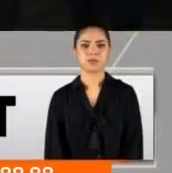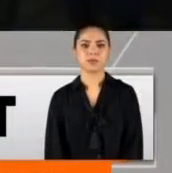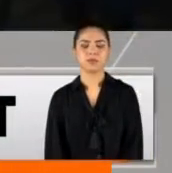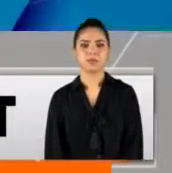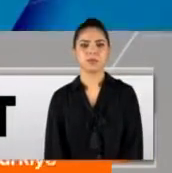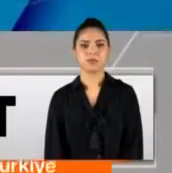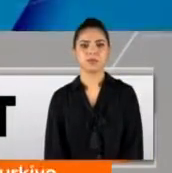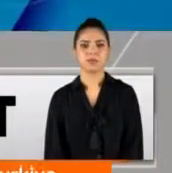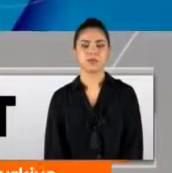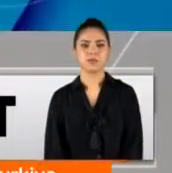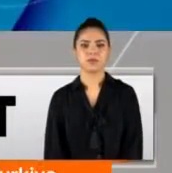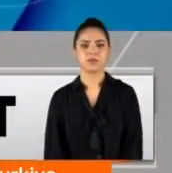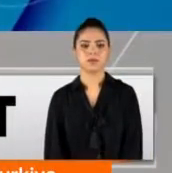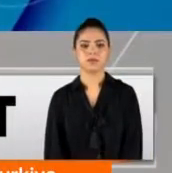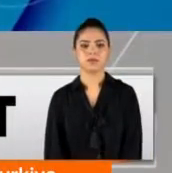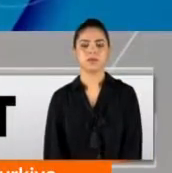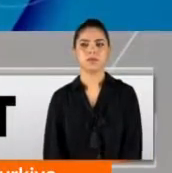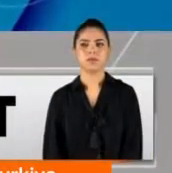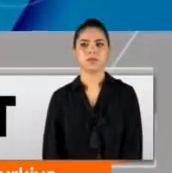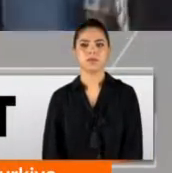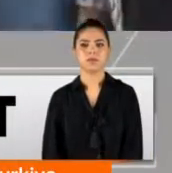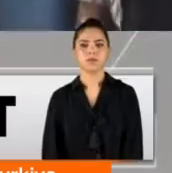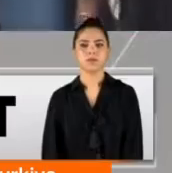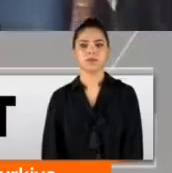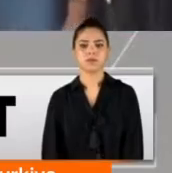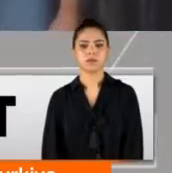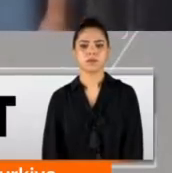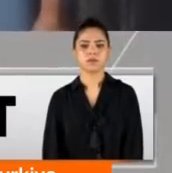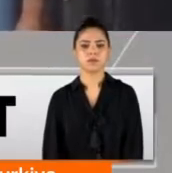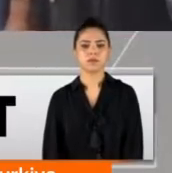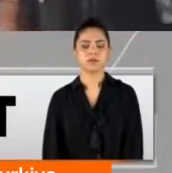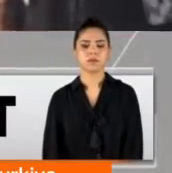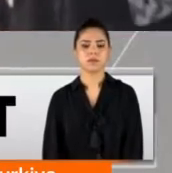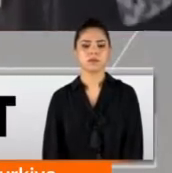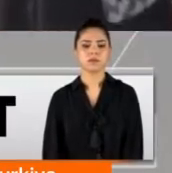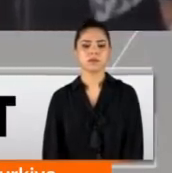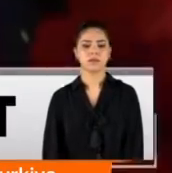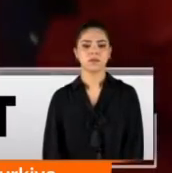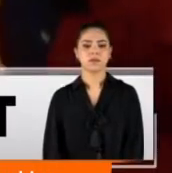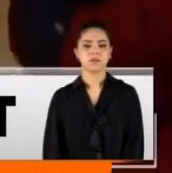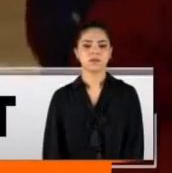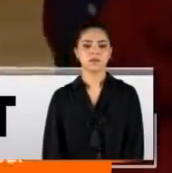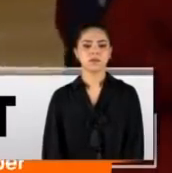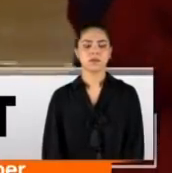Siyasi dizayn çalışmalarının da kadınları alet ederek yapılmasını kabul edilemez buluyoruz.